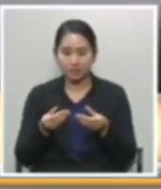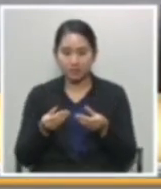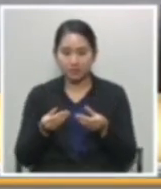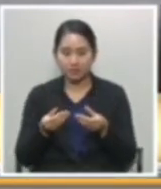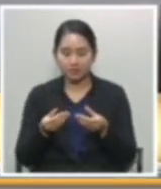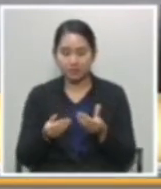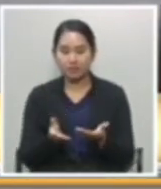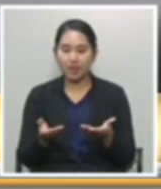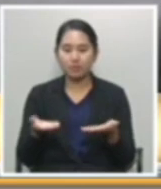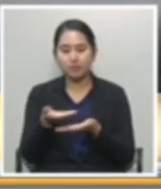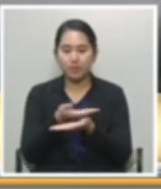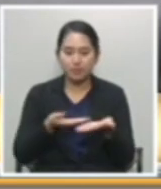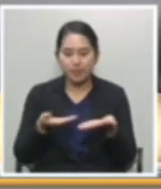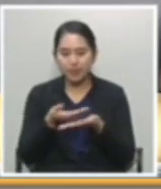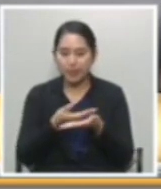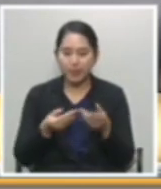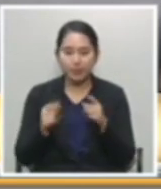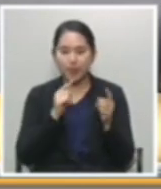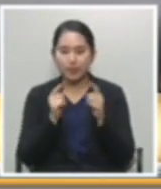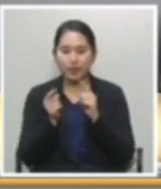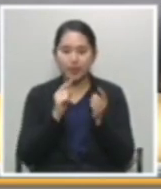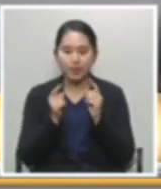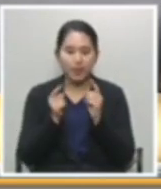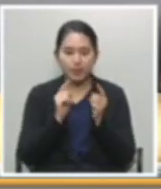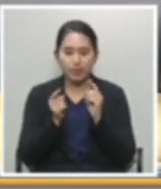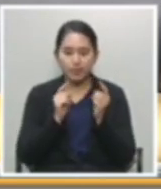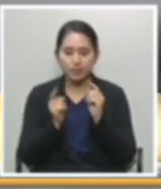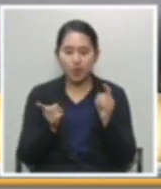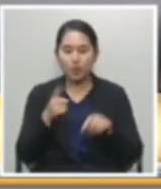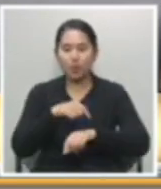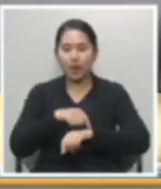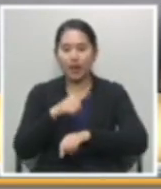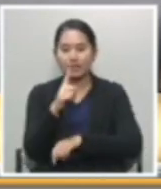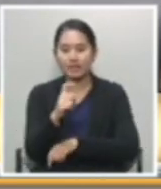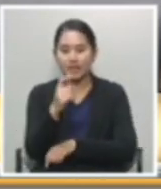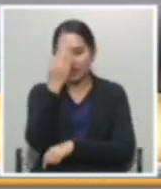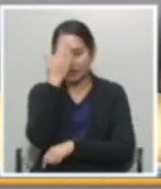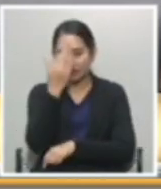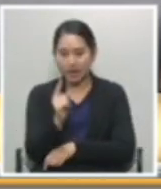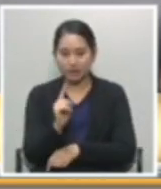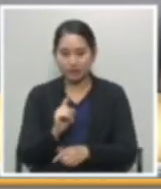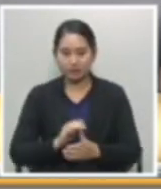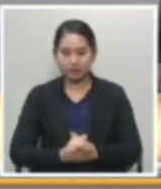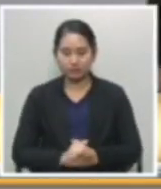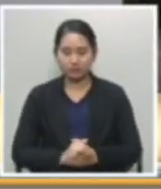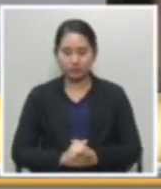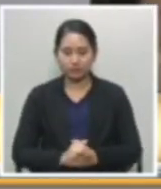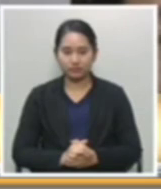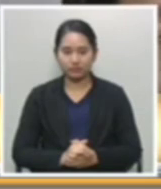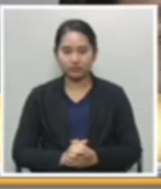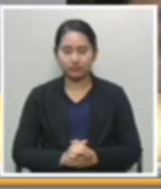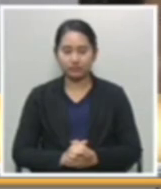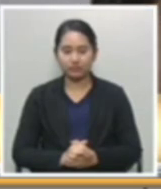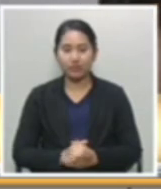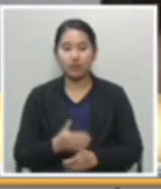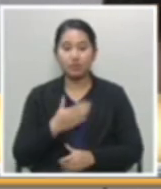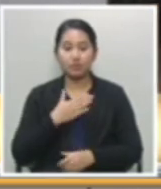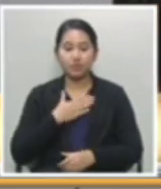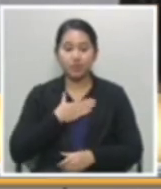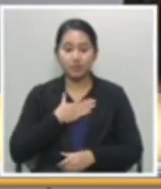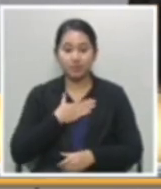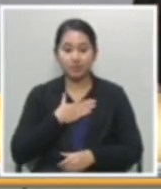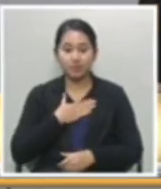านั่งคิดนั่งพิจารณานั่งถกนั่งเถียงให้เสียเวลาทำไมนะครับเพราะฉะนั้นผมจึงกราบเรียนท่านว่